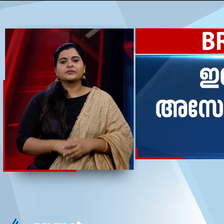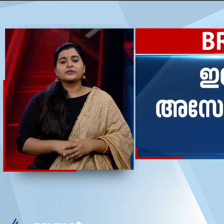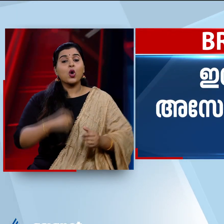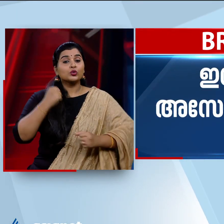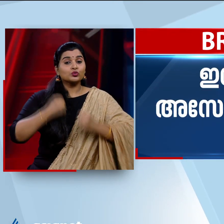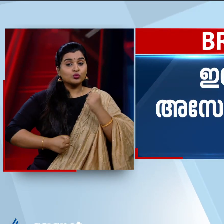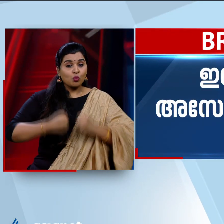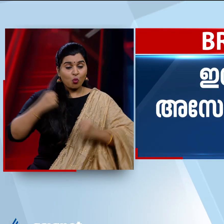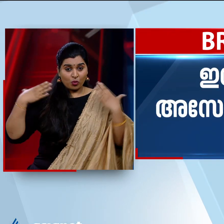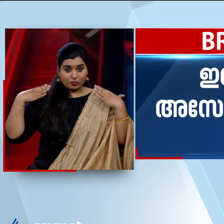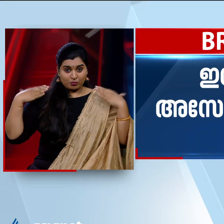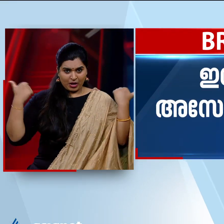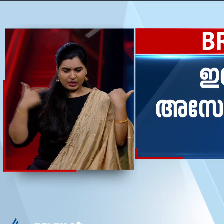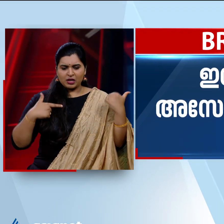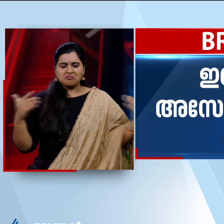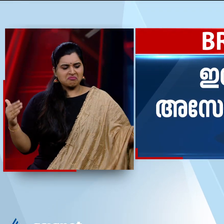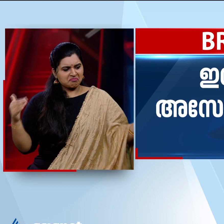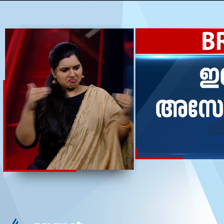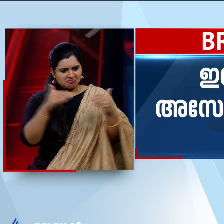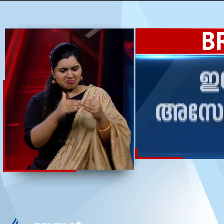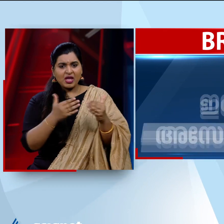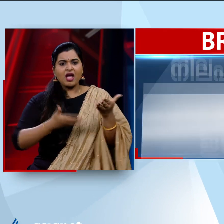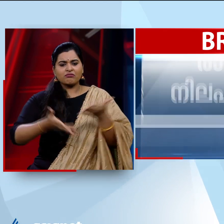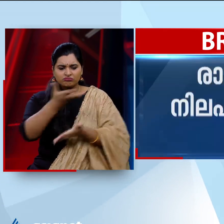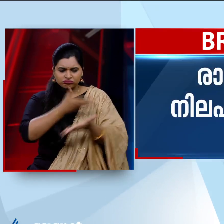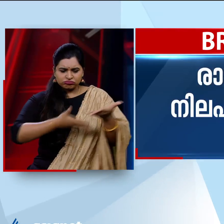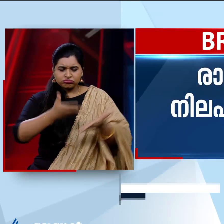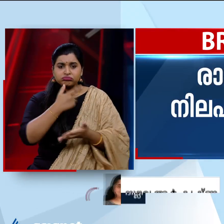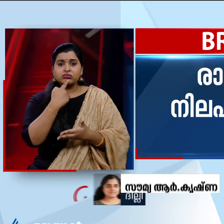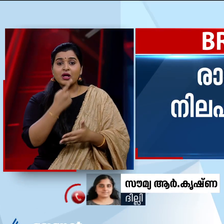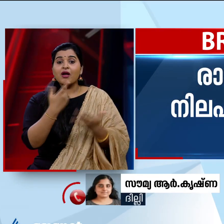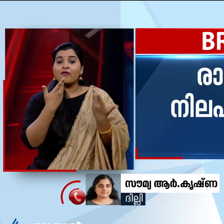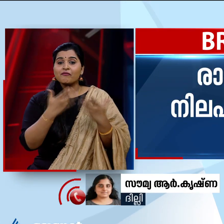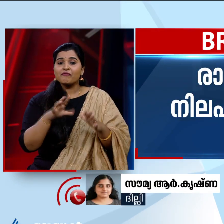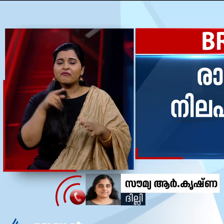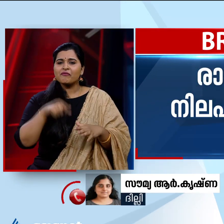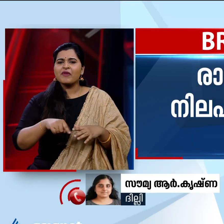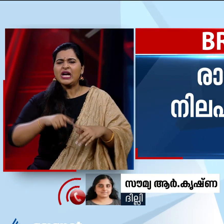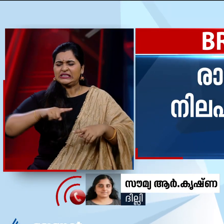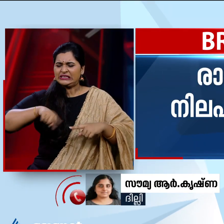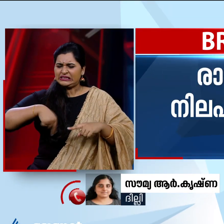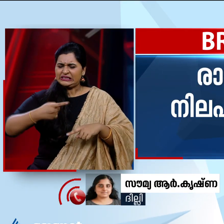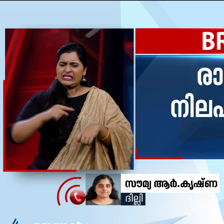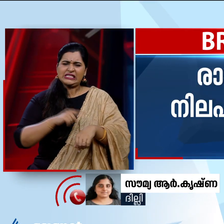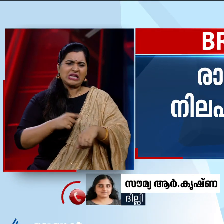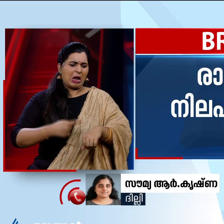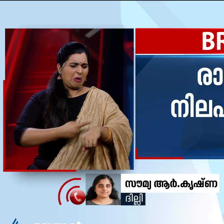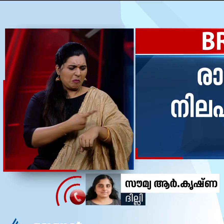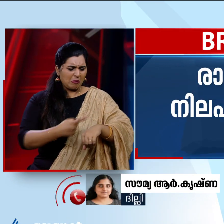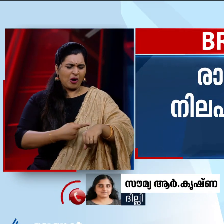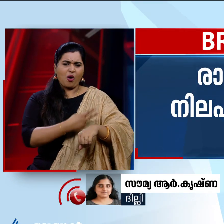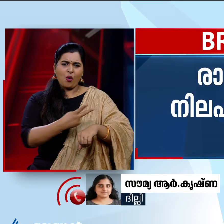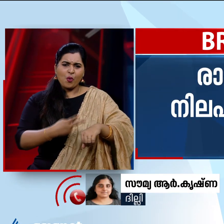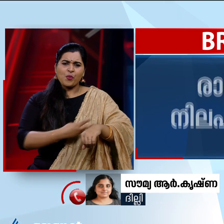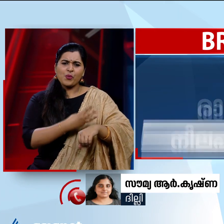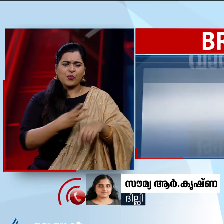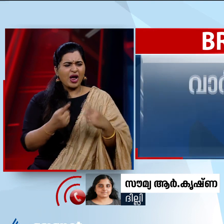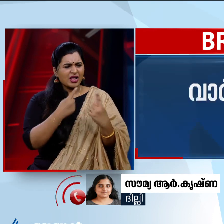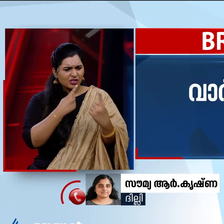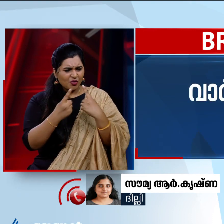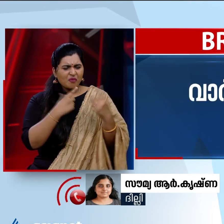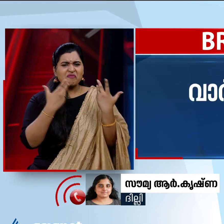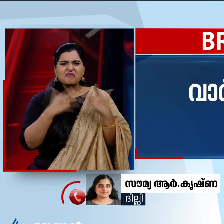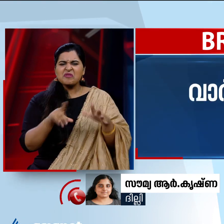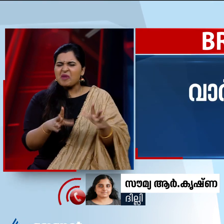മന്ത്രി നേരിട്ടും ഇവരുമായി ചർച്ച നടത്തുകയും എന്നാൽ ഈ ചർച്ച പുലരുവോളം ഈ ചർച്ച നീണ്ടു പോയിട്ട് പോലും അതിനകത്ത് ഒരു സമവായത്തിൽ എത്താൻ കഴിഞ്ഞില്ല